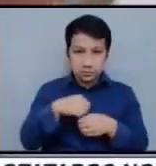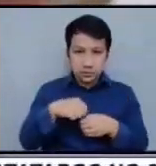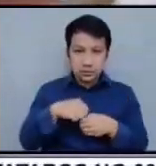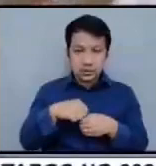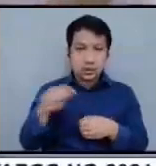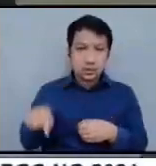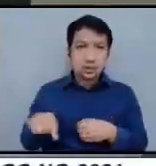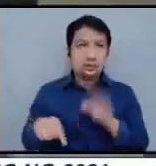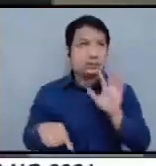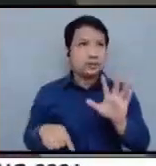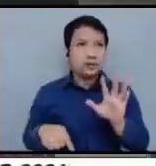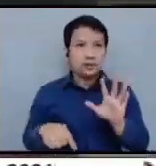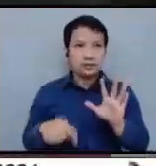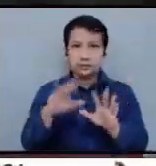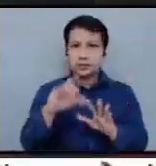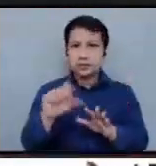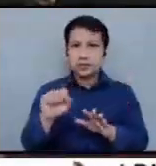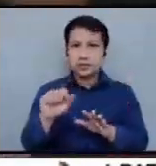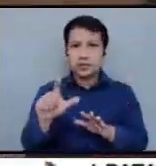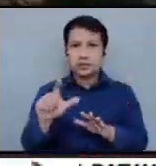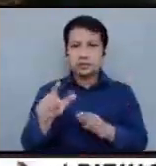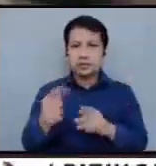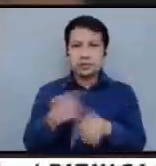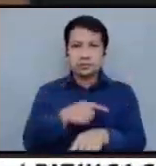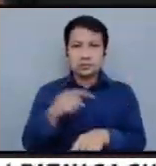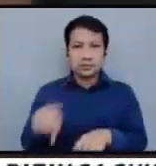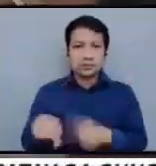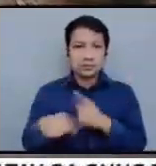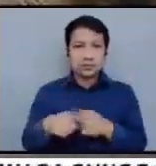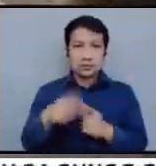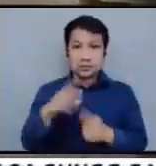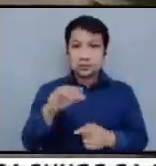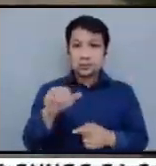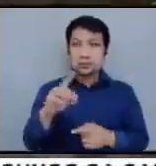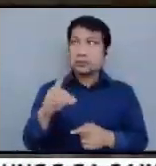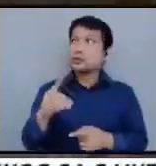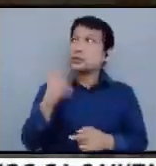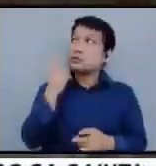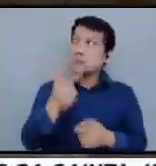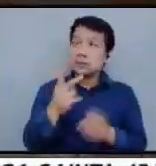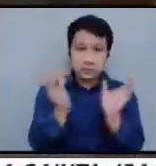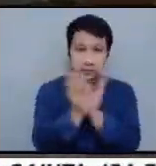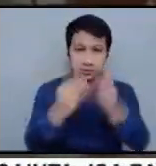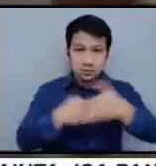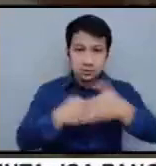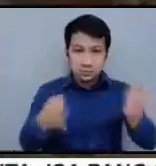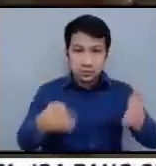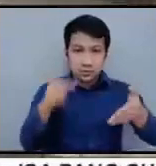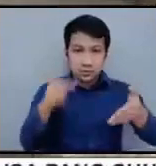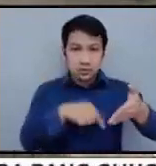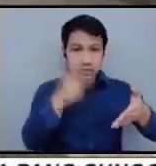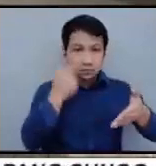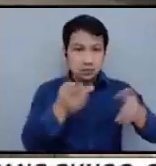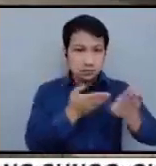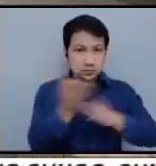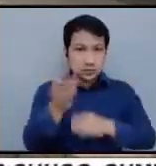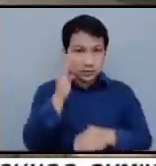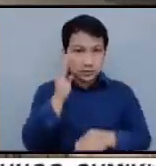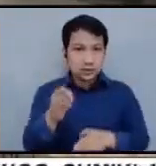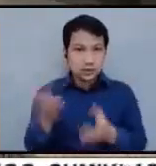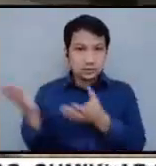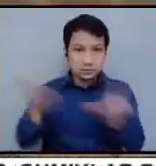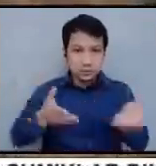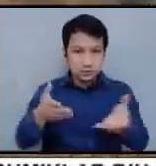5 cereals. Tanging pangalan lang ng DSWD ang makikita sa mga boxes na siya namang diretsyong sinasakay sa mga trucks